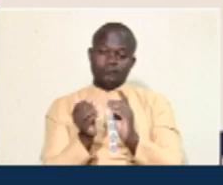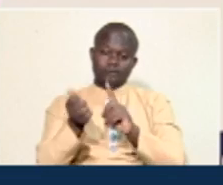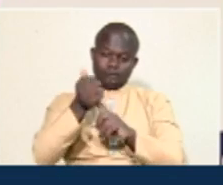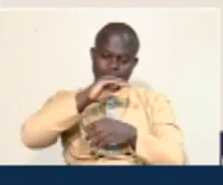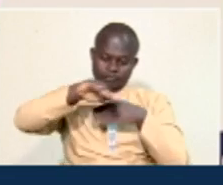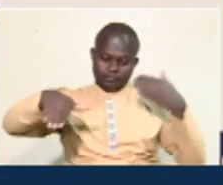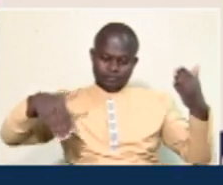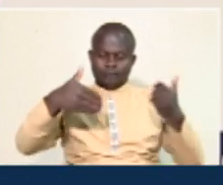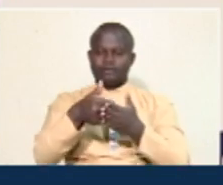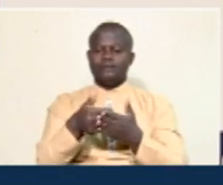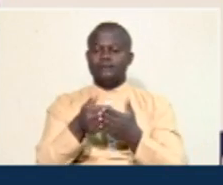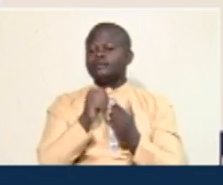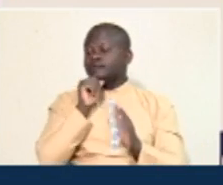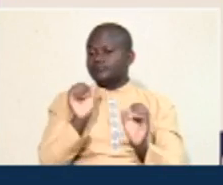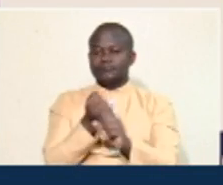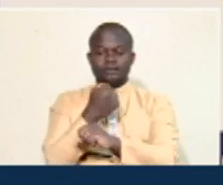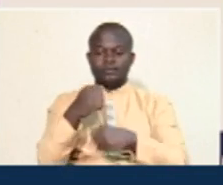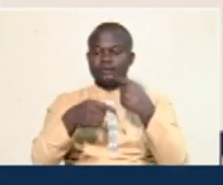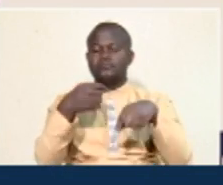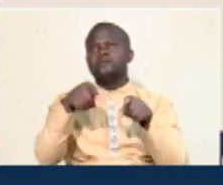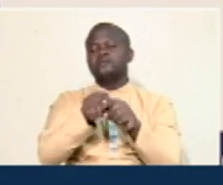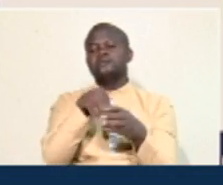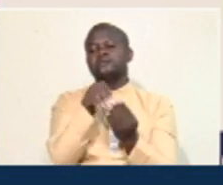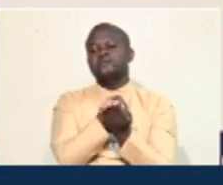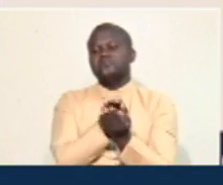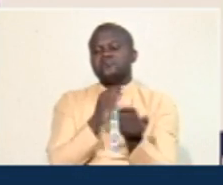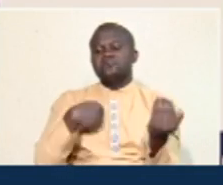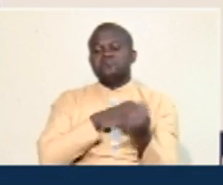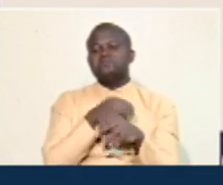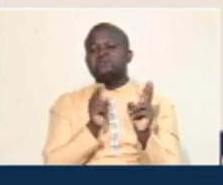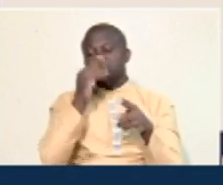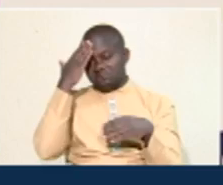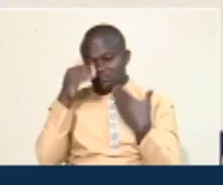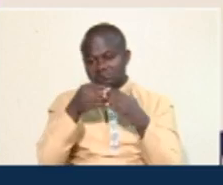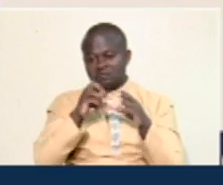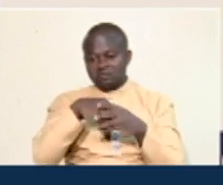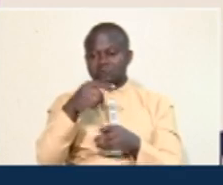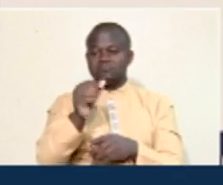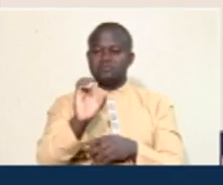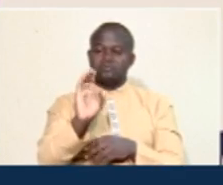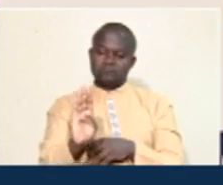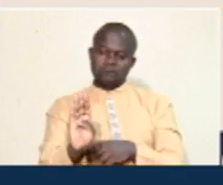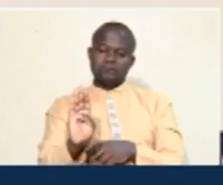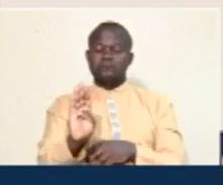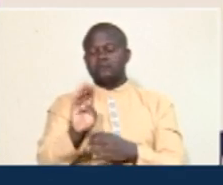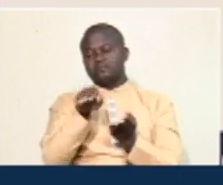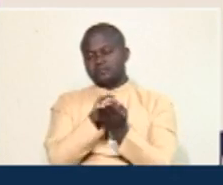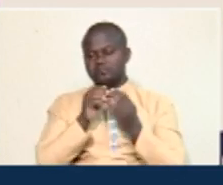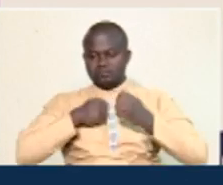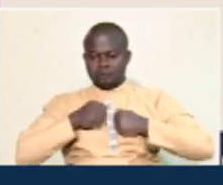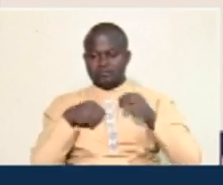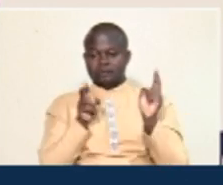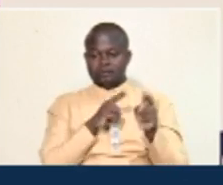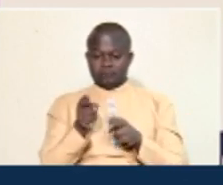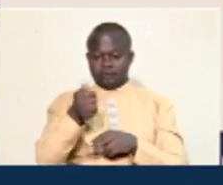bose. Ntabwo izakomeza kuba ya Banki Populaire usanzwe uzi cyangwa KCB Bank Rwanda usanzwe uzi.